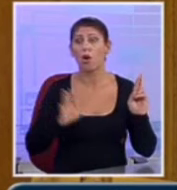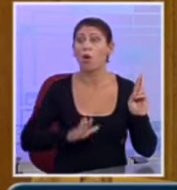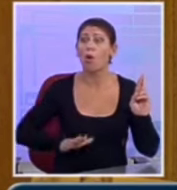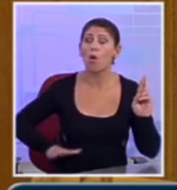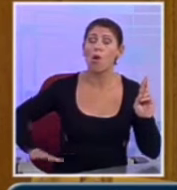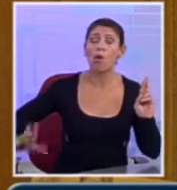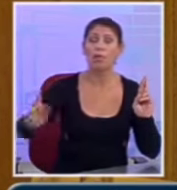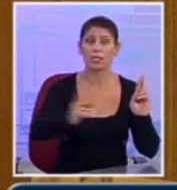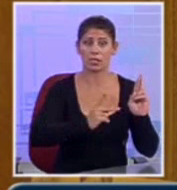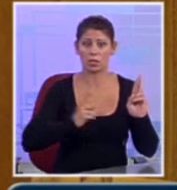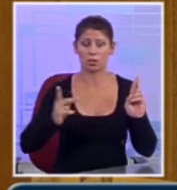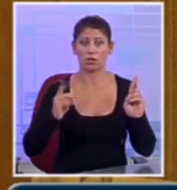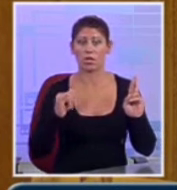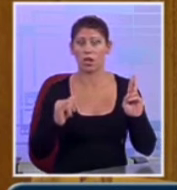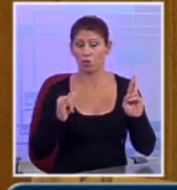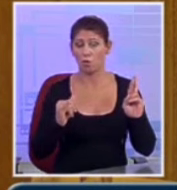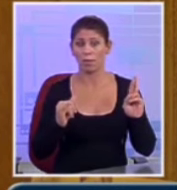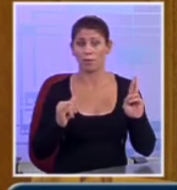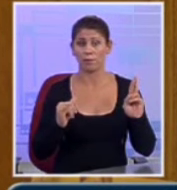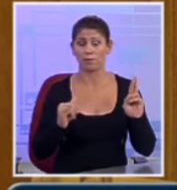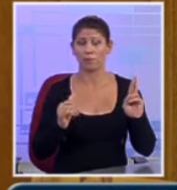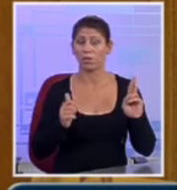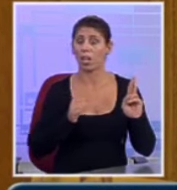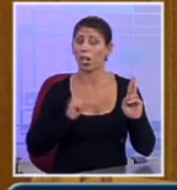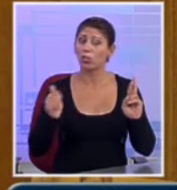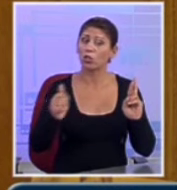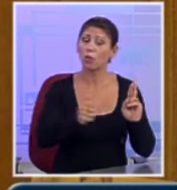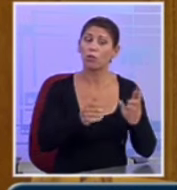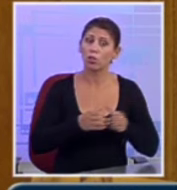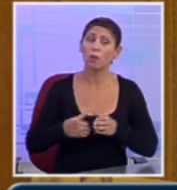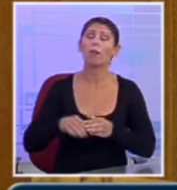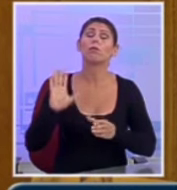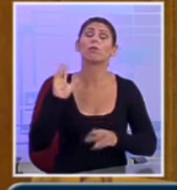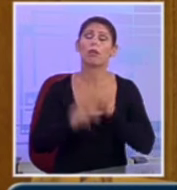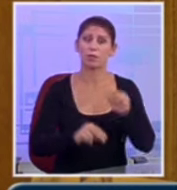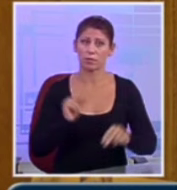κοινωνίας ακόμα και ατόμων και ομάδων που δεν μας ψήφισαν